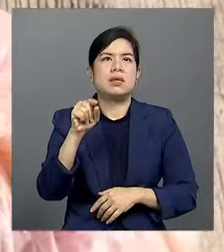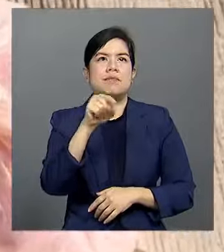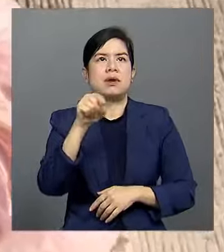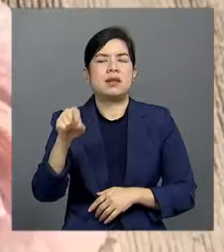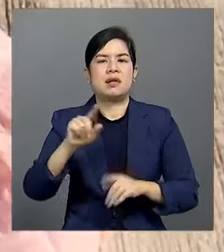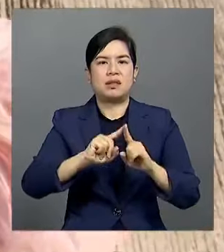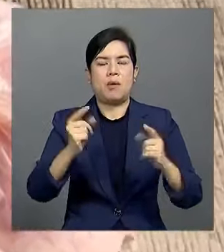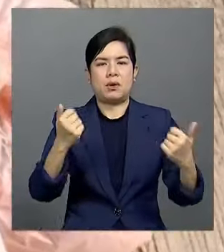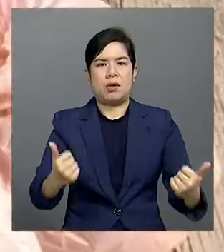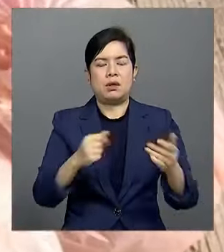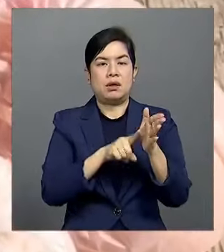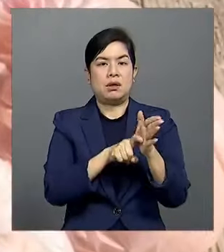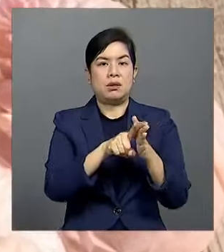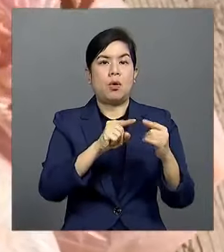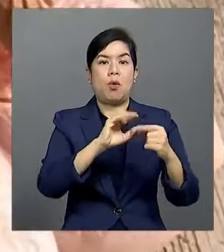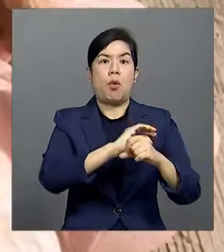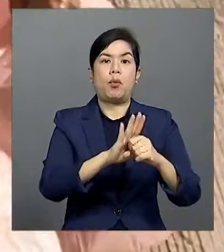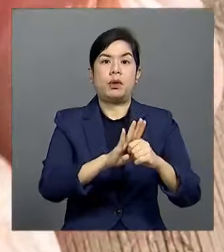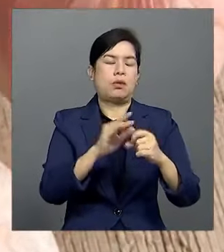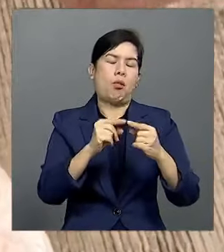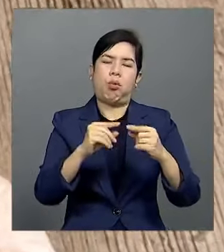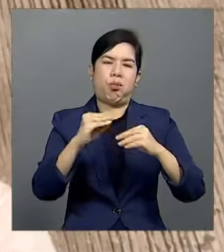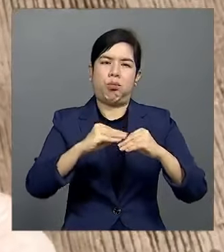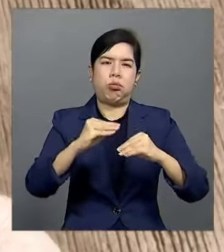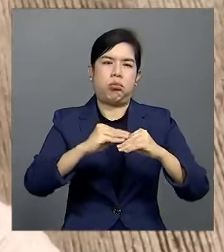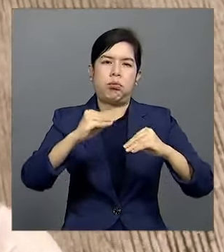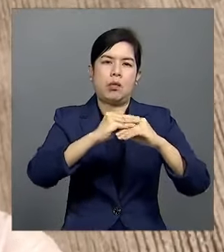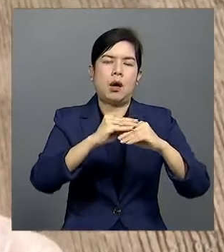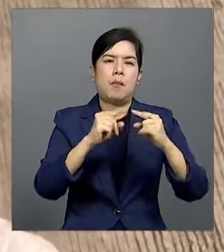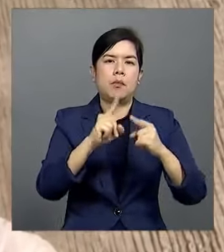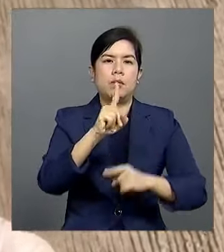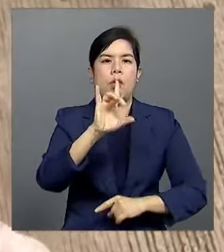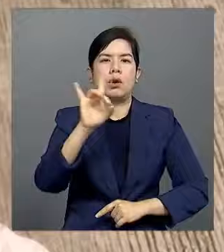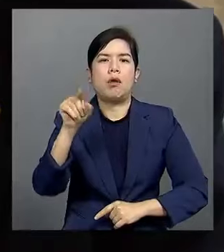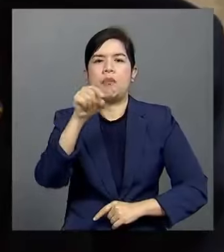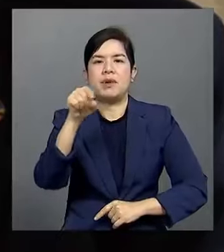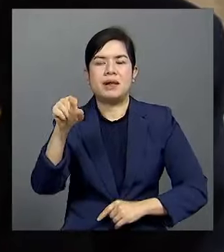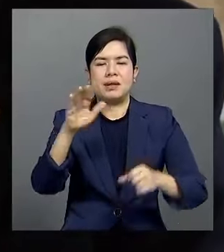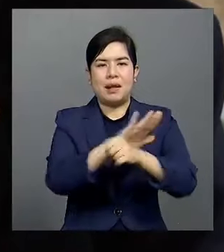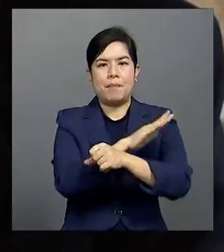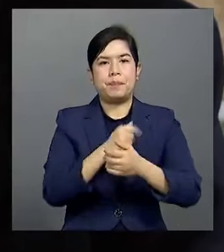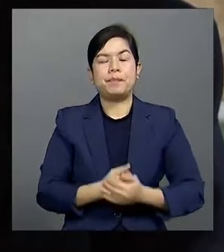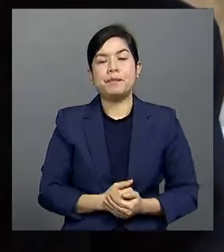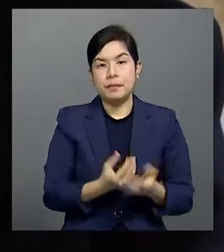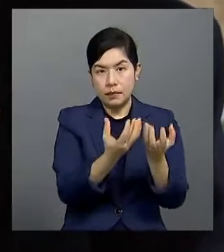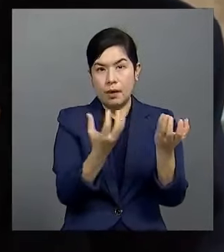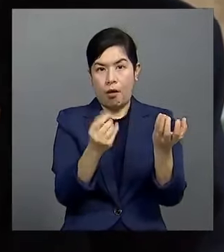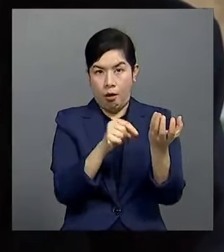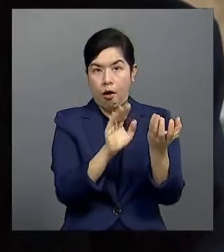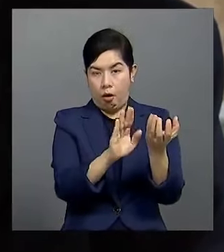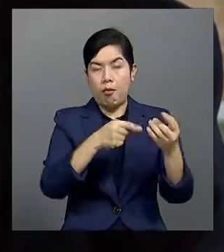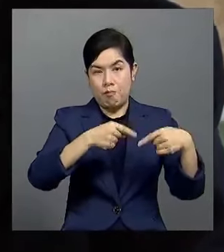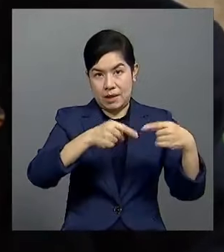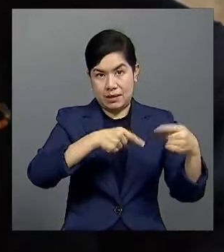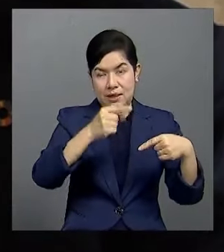มากกว่า 100% นะสังเกตได้ง่ายก็คือขยะพลาสติกจากการขนส่งอาหารหรือฟู้ดดิลิ